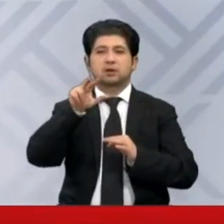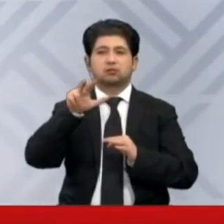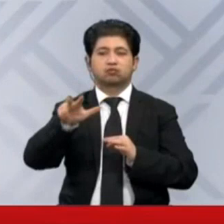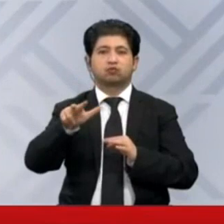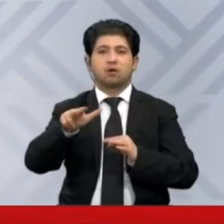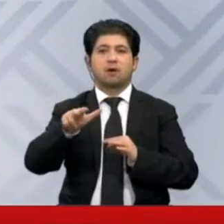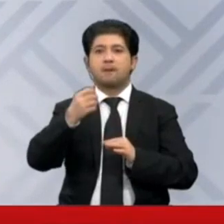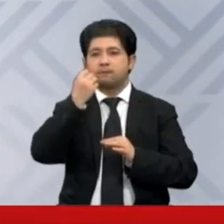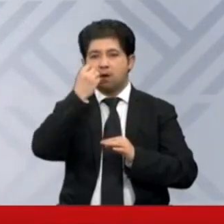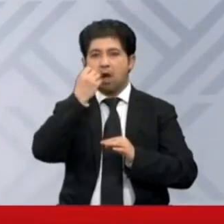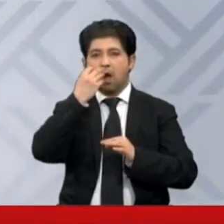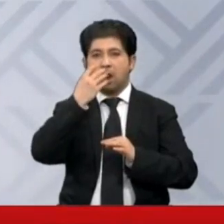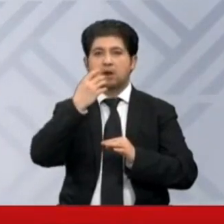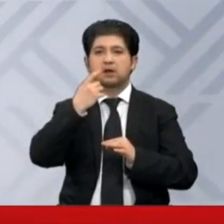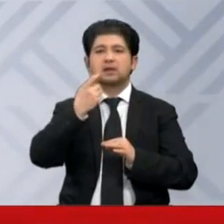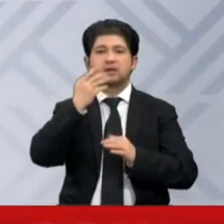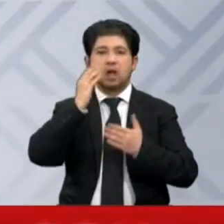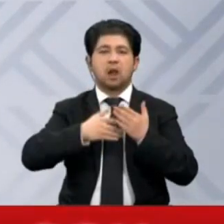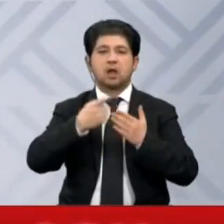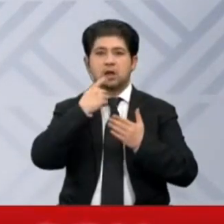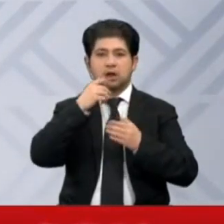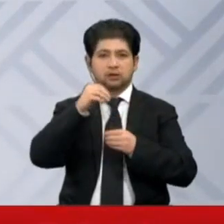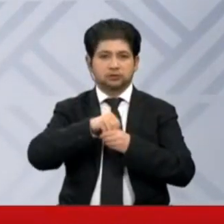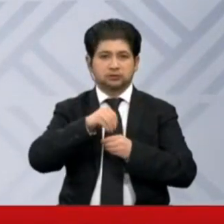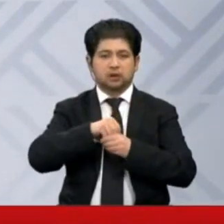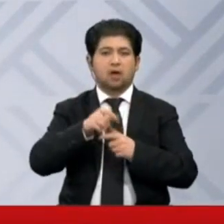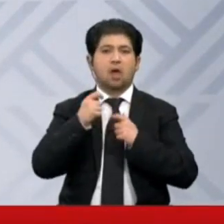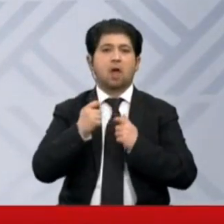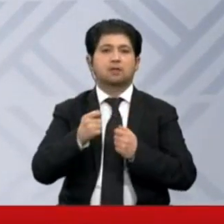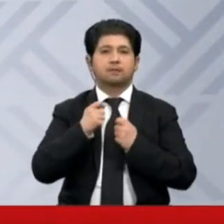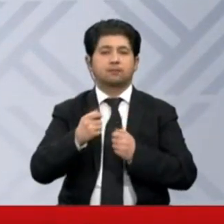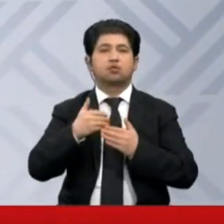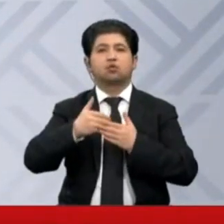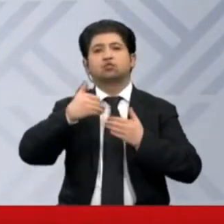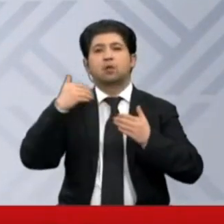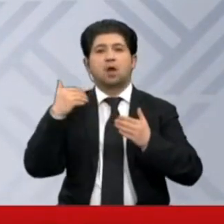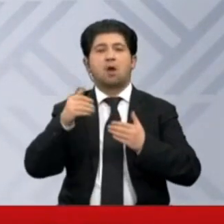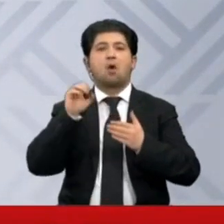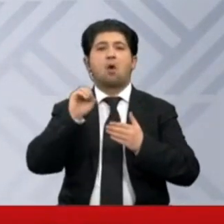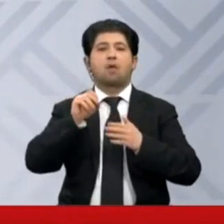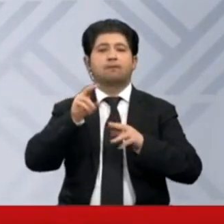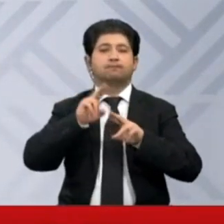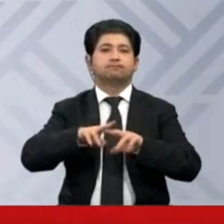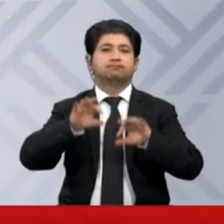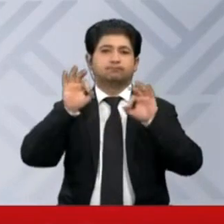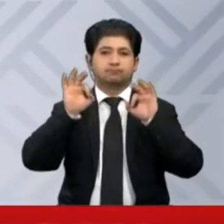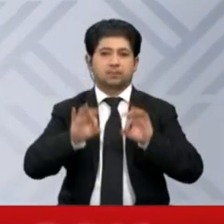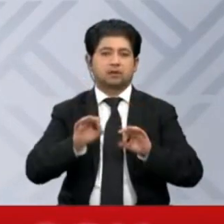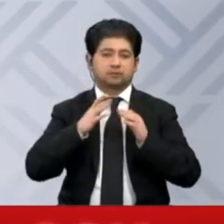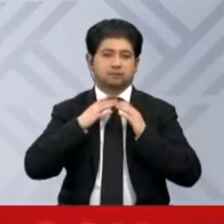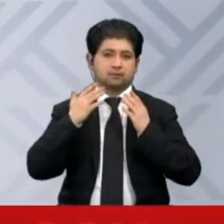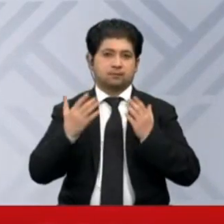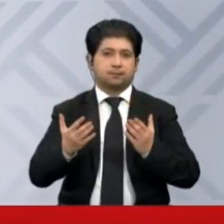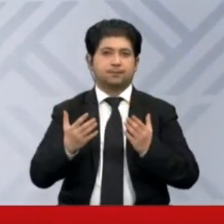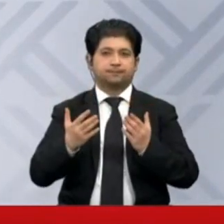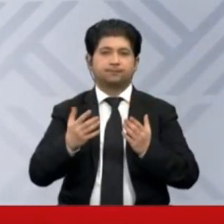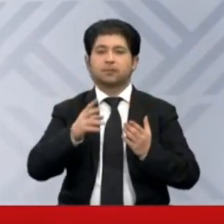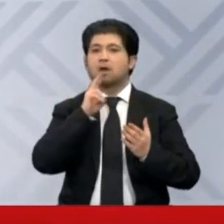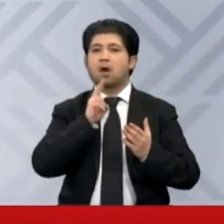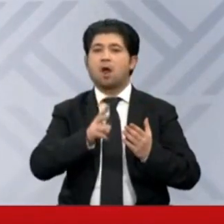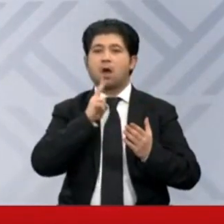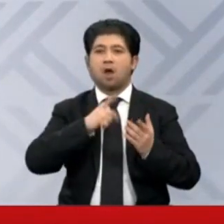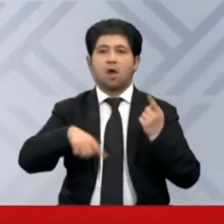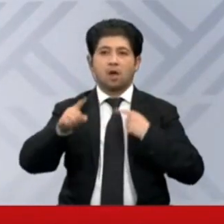2022-2023 bahar yarı yılına eğitimde uzaktan öğretim usulüyle geçiyoruz. Alınan